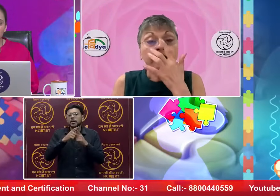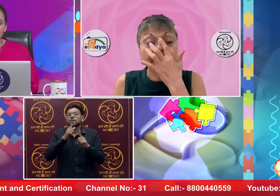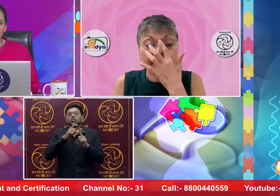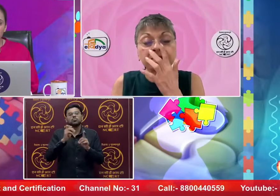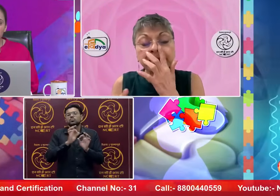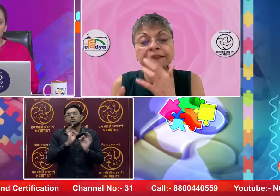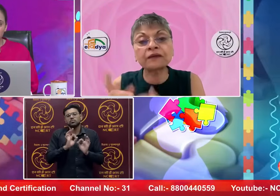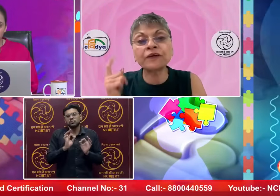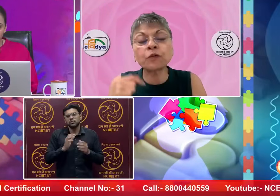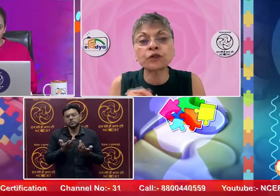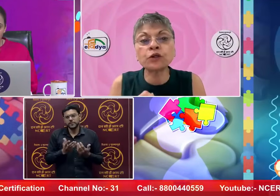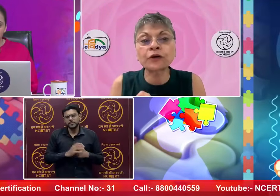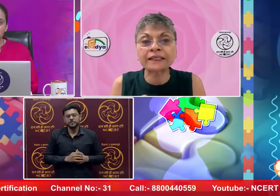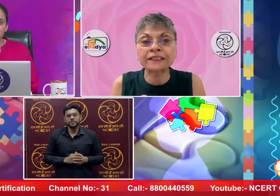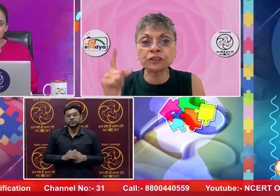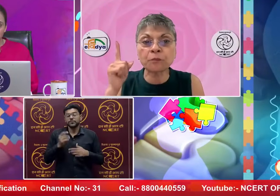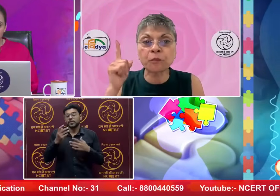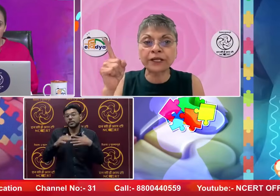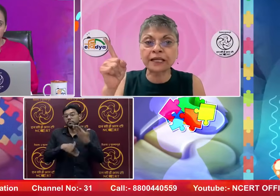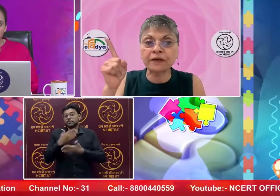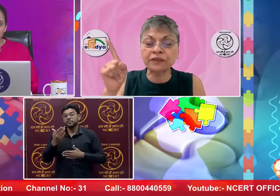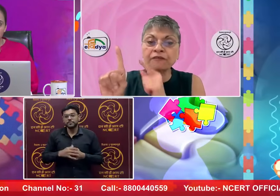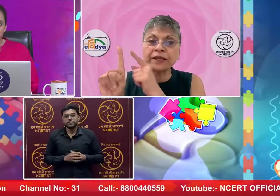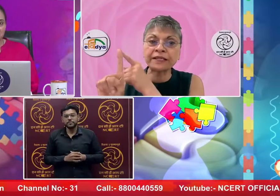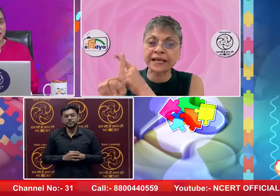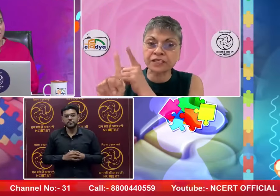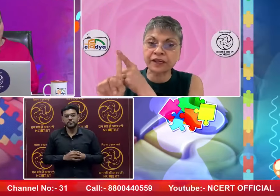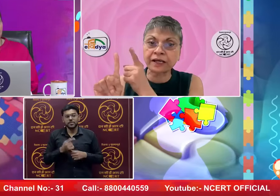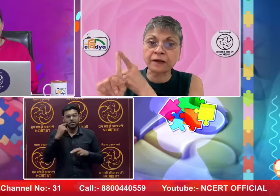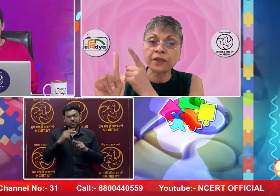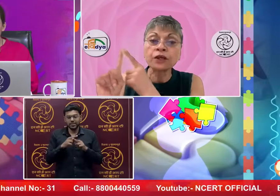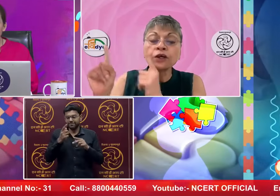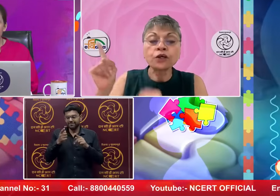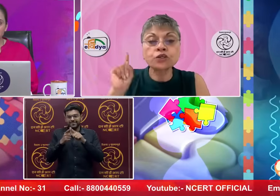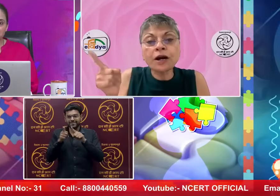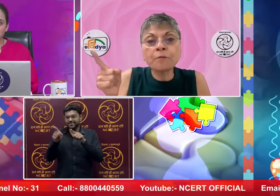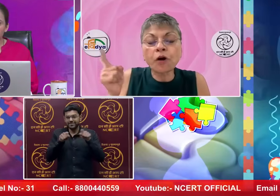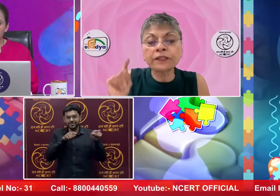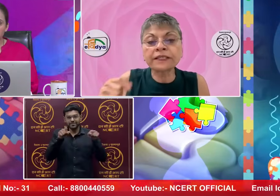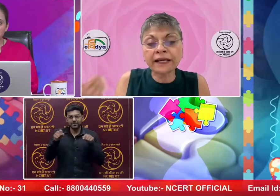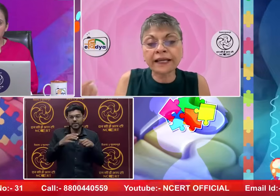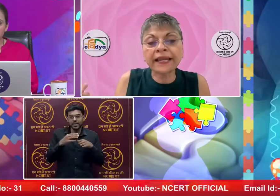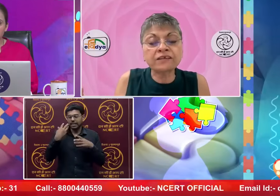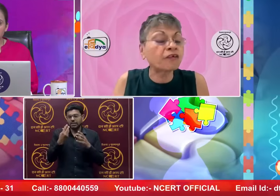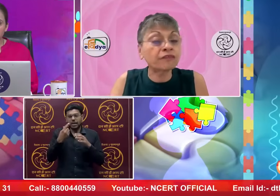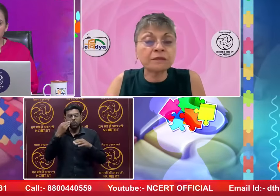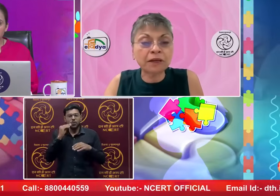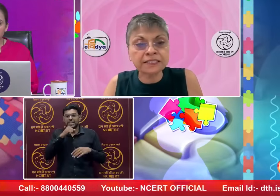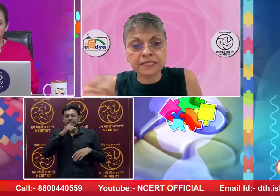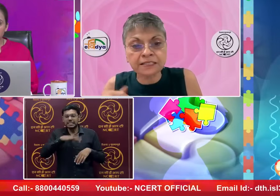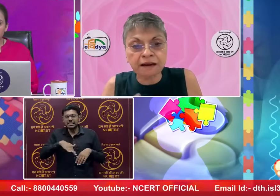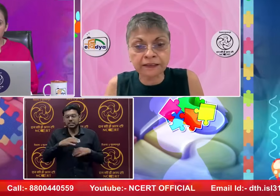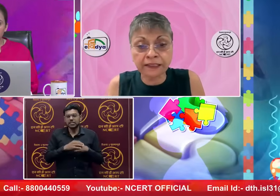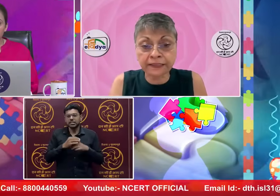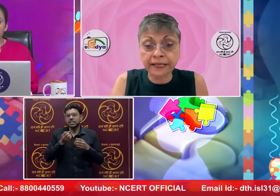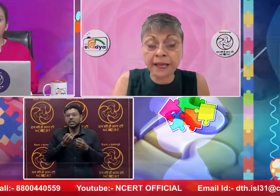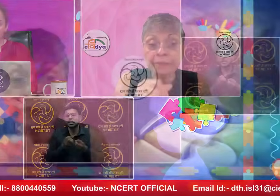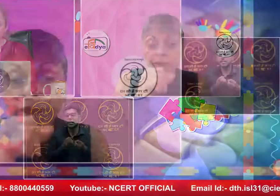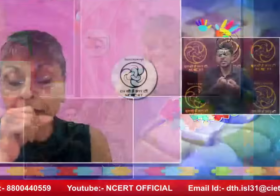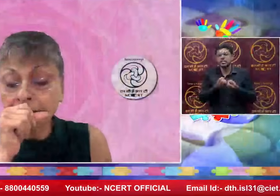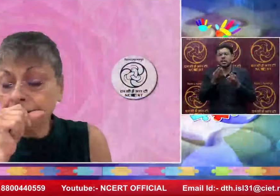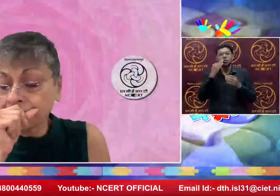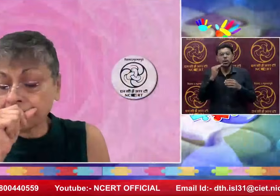That's right. Another thing that we want to look at is the pointing with the index finger, जो हम बहुत young age 15 months से start कर